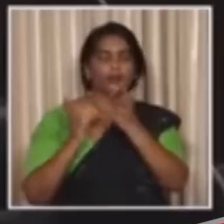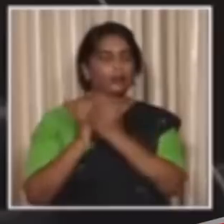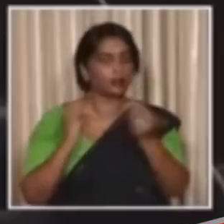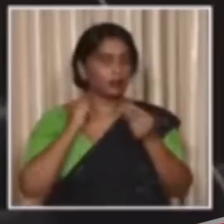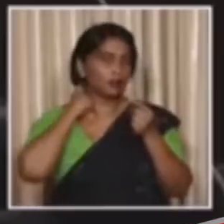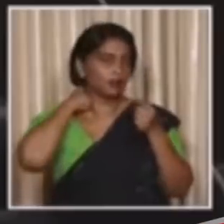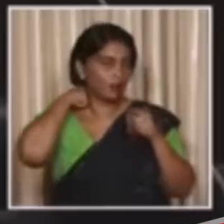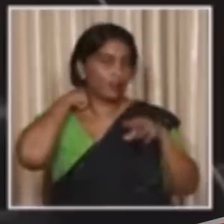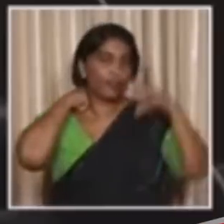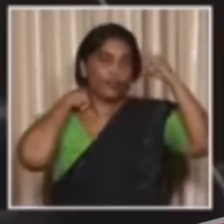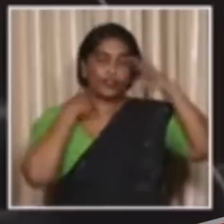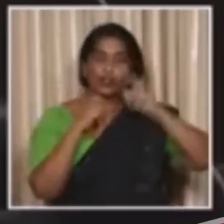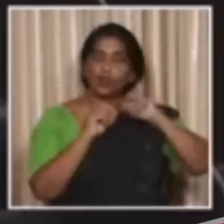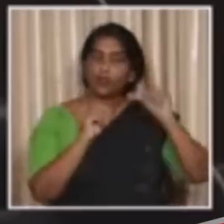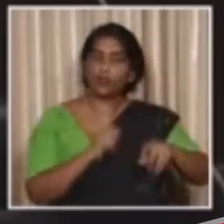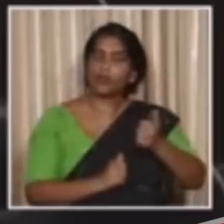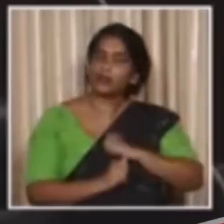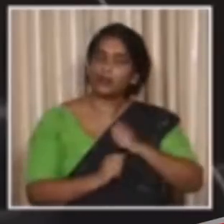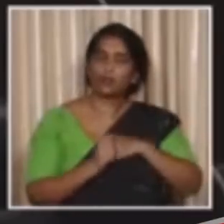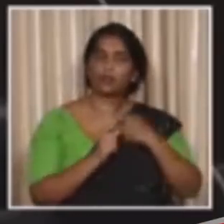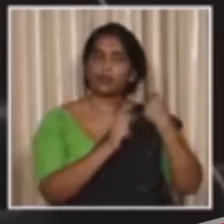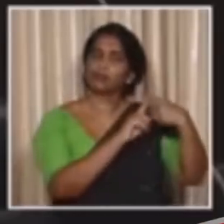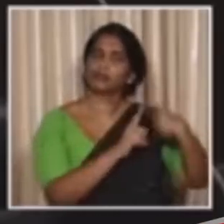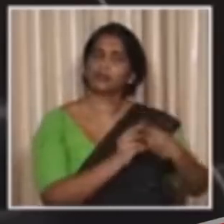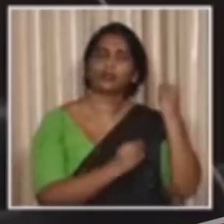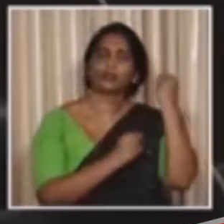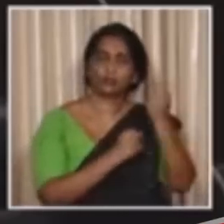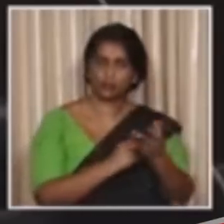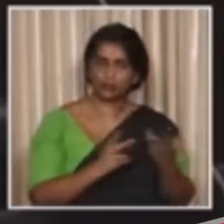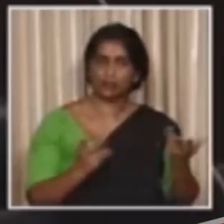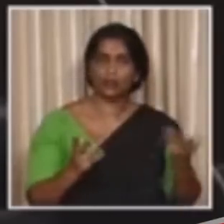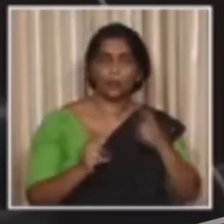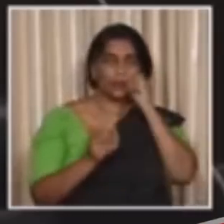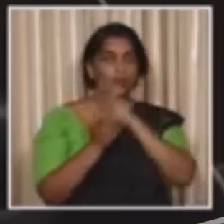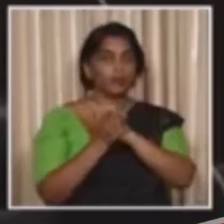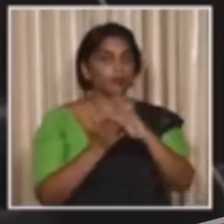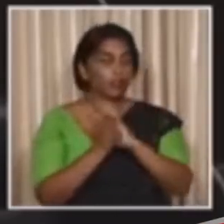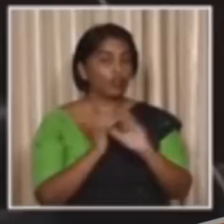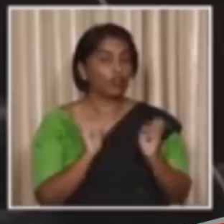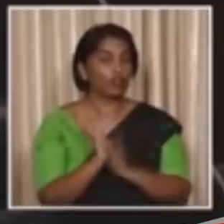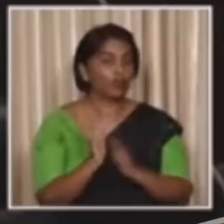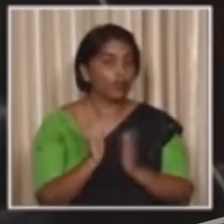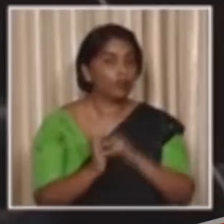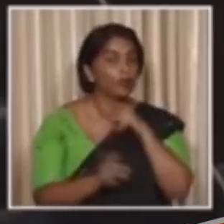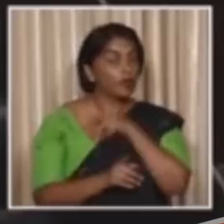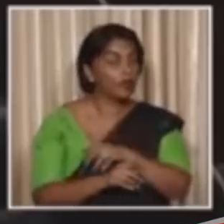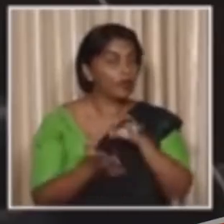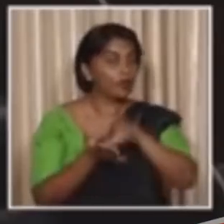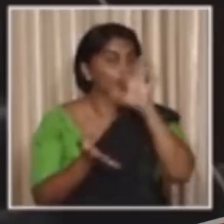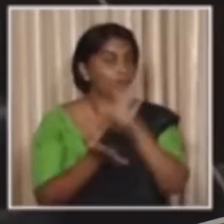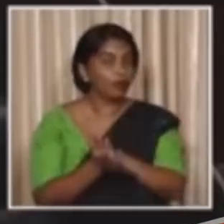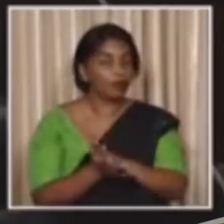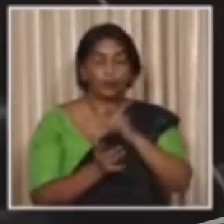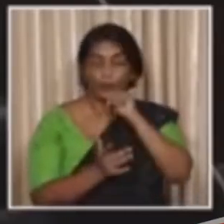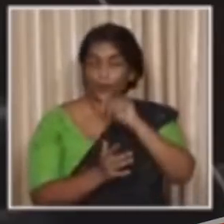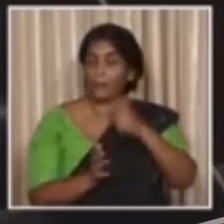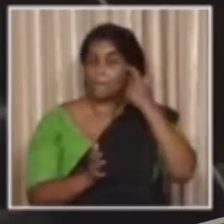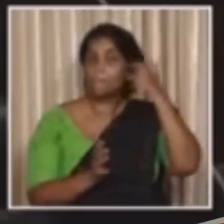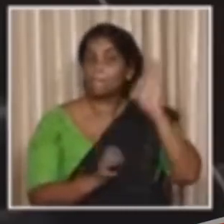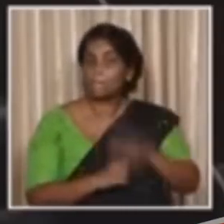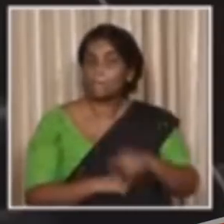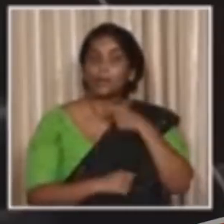කරලා විදුලි බල මණ්ඩලයට ඕන විදියට ගණන් හදලා දෙන්න. මහජන උපයෝගිතා කොමිෂන් සභාව පිහිටුවීමේ පරමාර්ථය